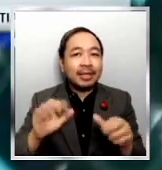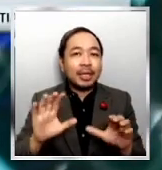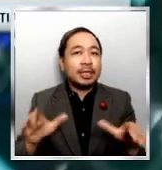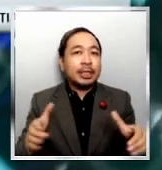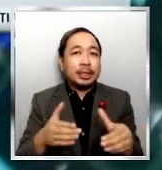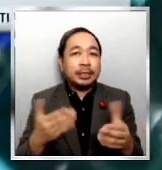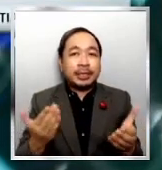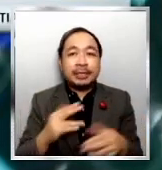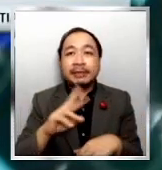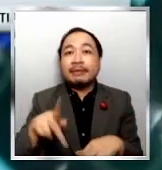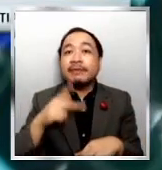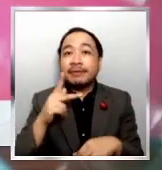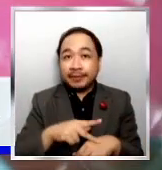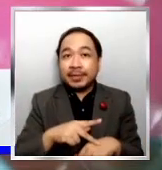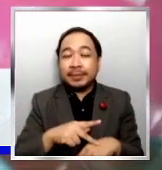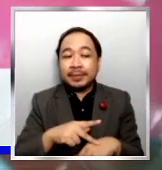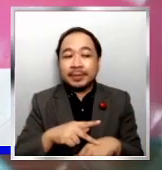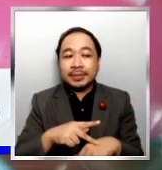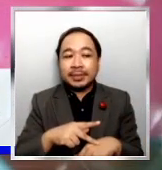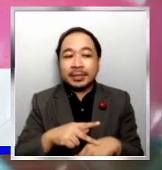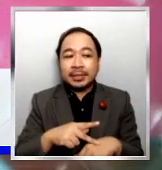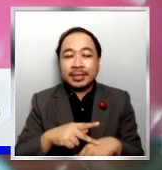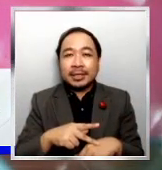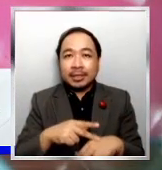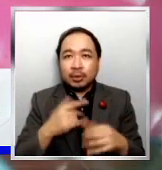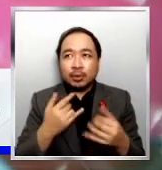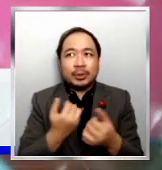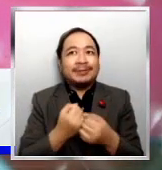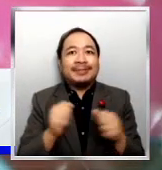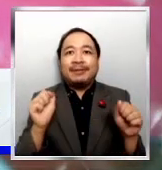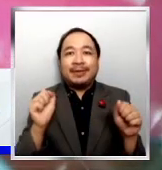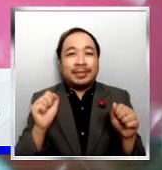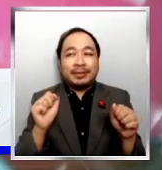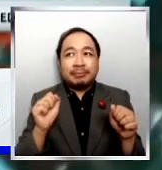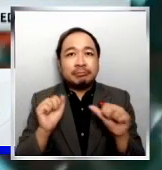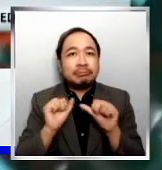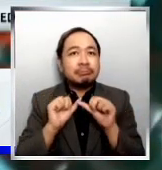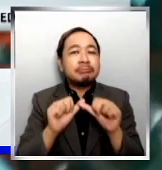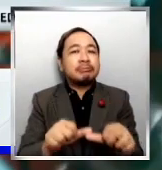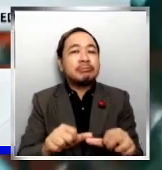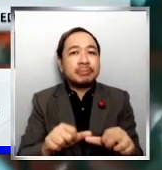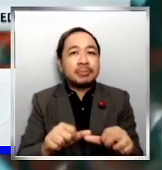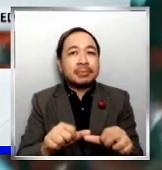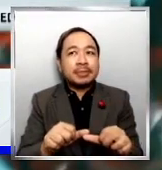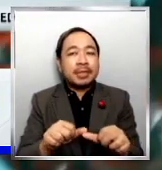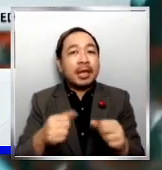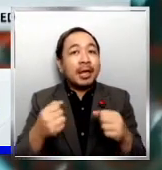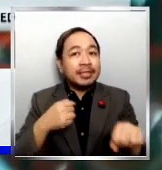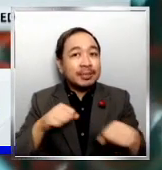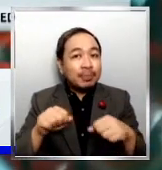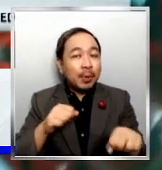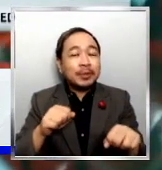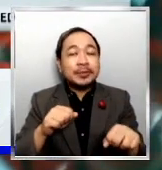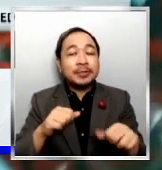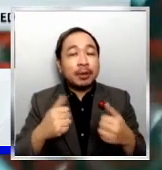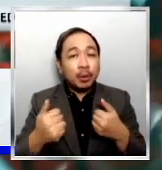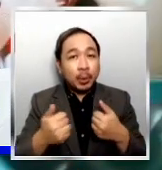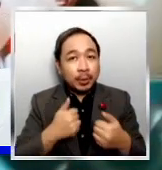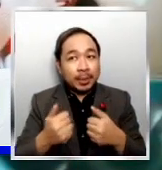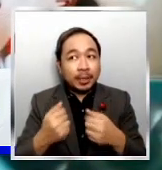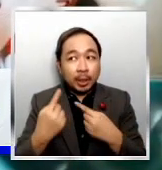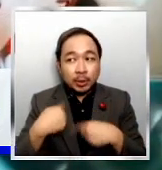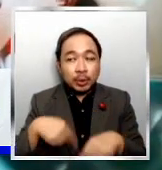Philippines to safely hold a sports tournament in the time of